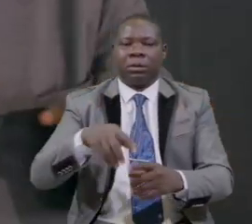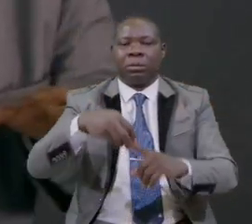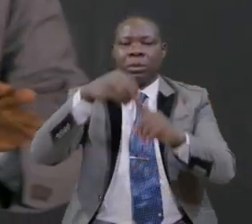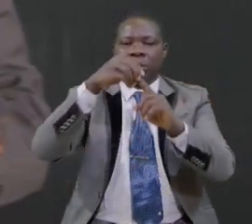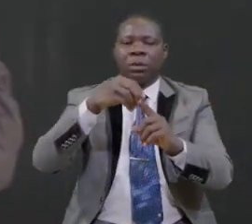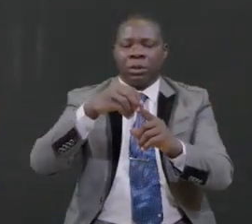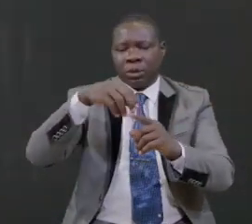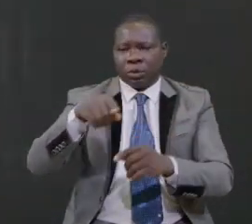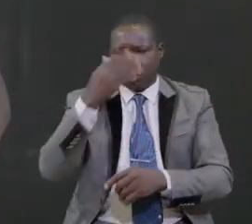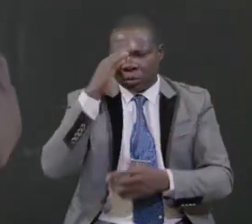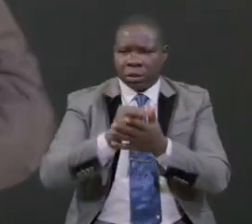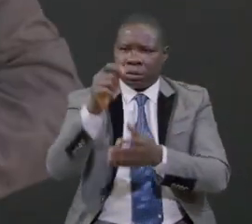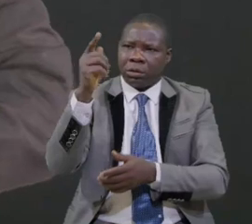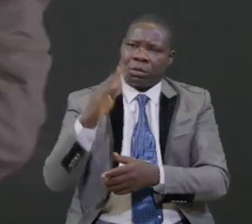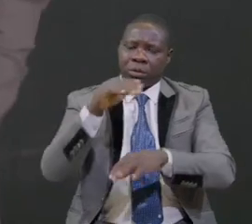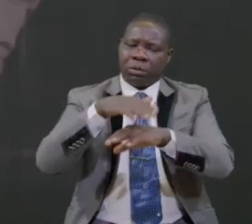Dieu a appelé Élisée.